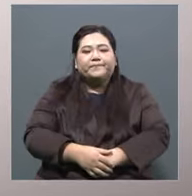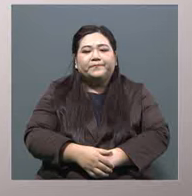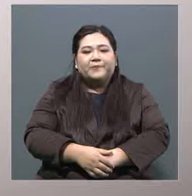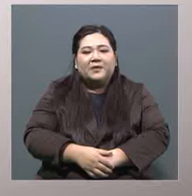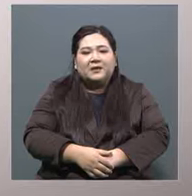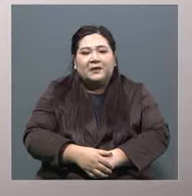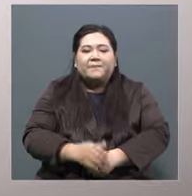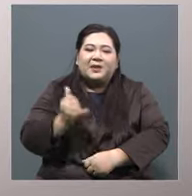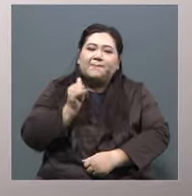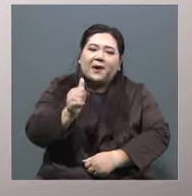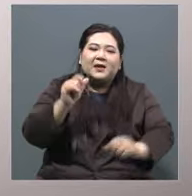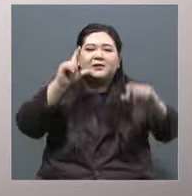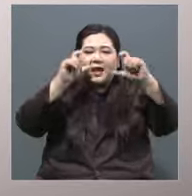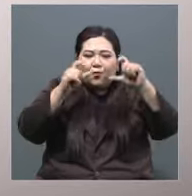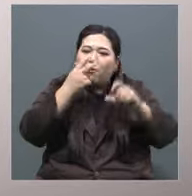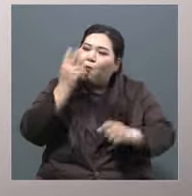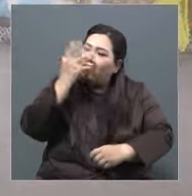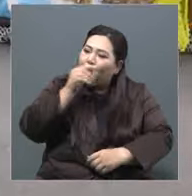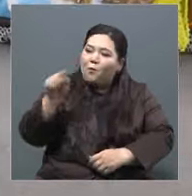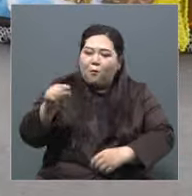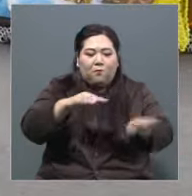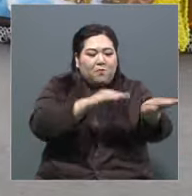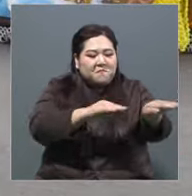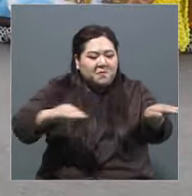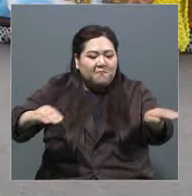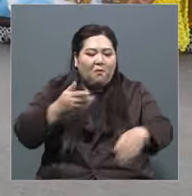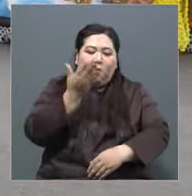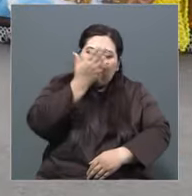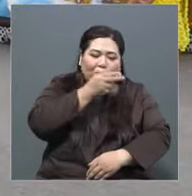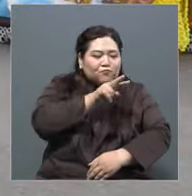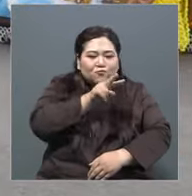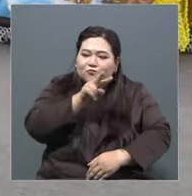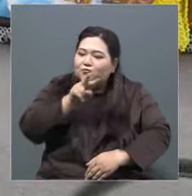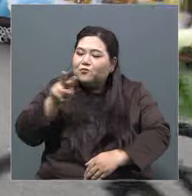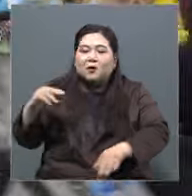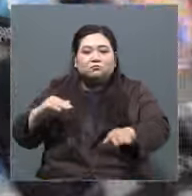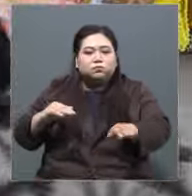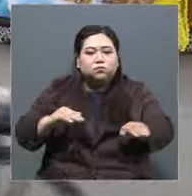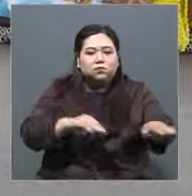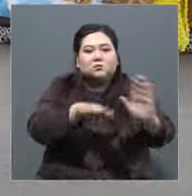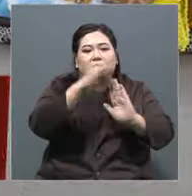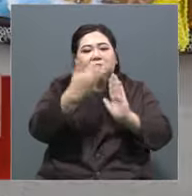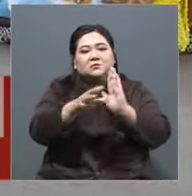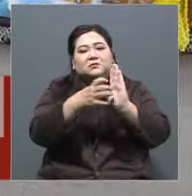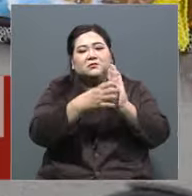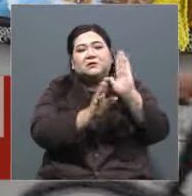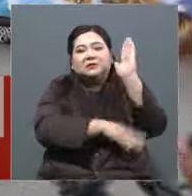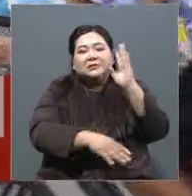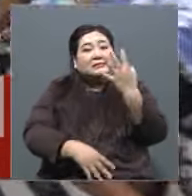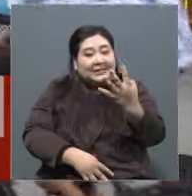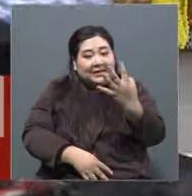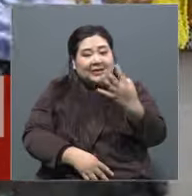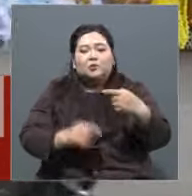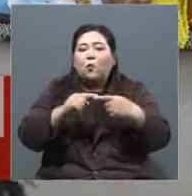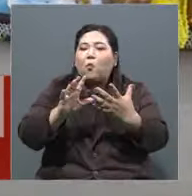เดินทางไปถ่ายรูปชื่นชมความงดงามของศิลปะวัฒนธรรมของขบวนพาเลส 4ภาคซึ่งมีการบอกเล่าเรื่อง